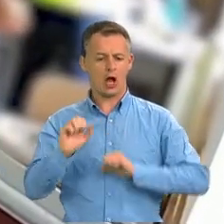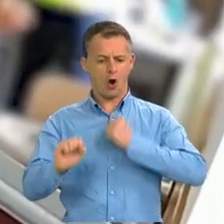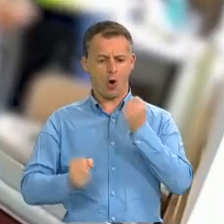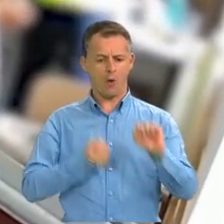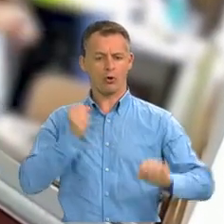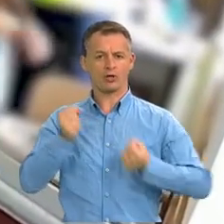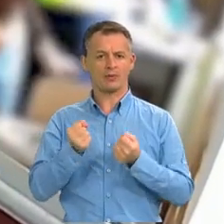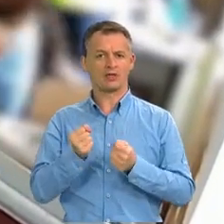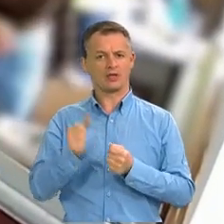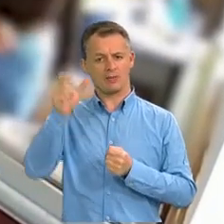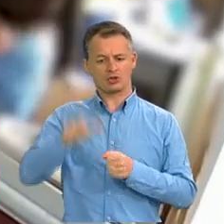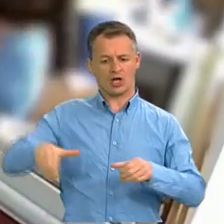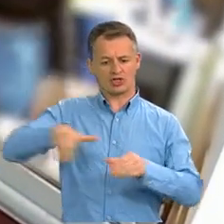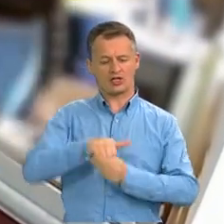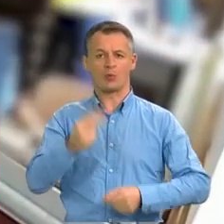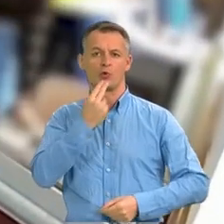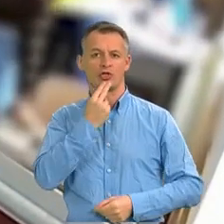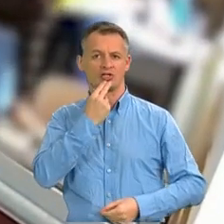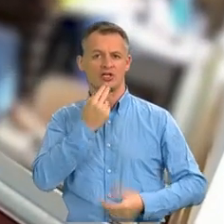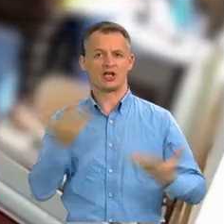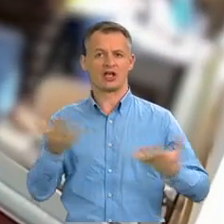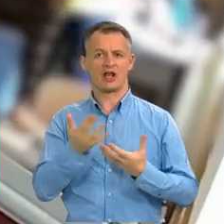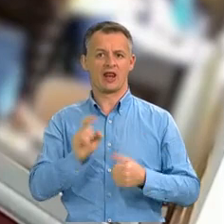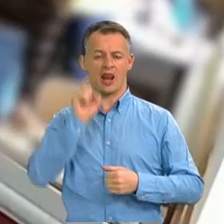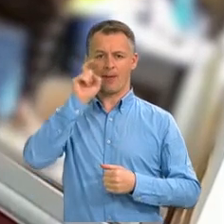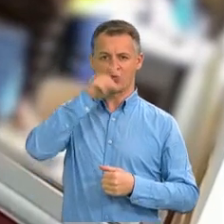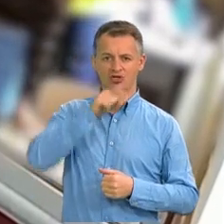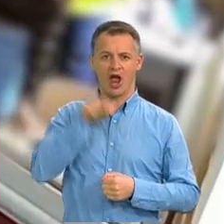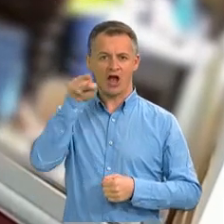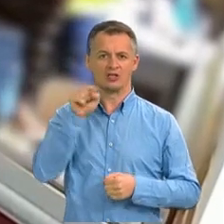comportamentul lucrătorilor poliției. Clar că lipsește această parte